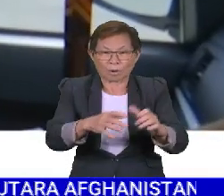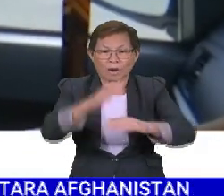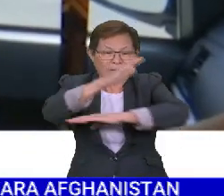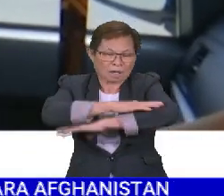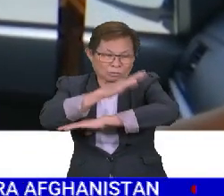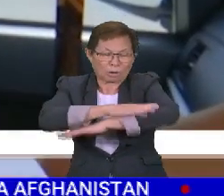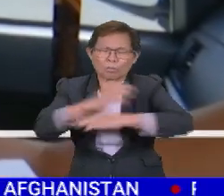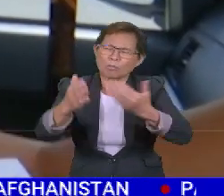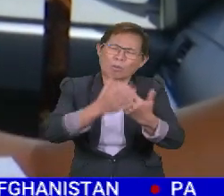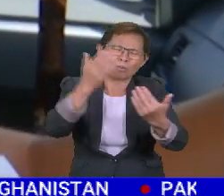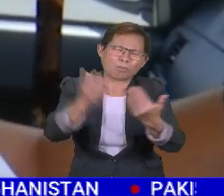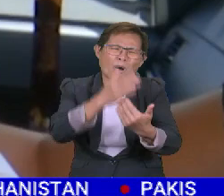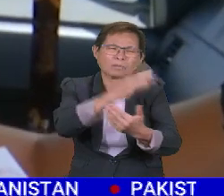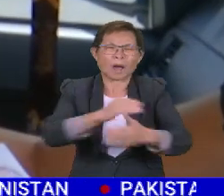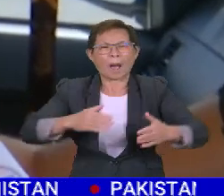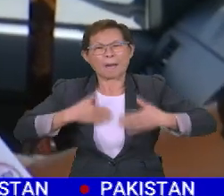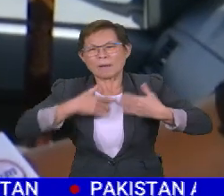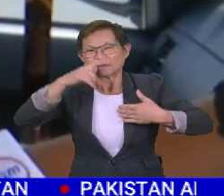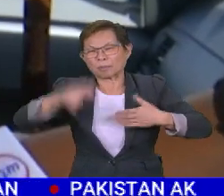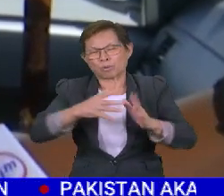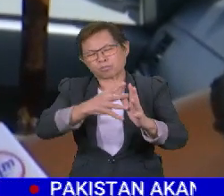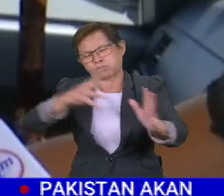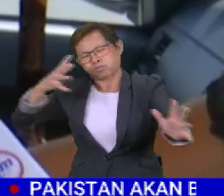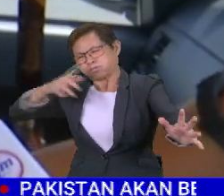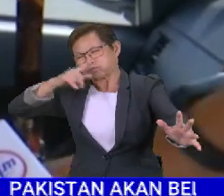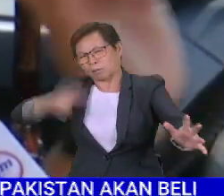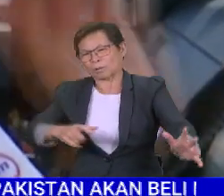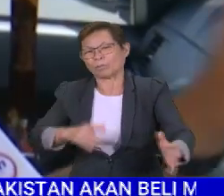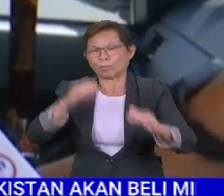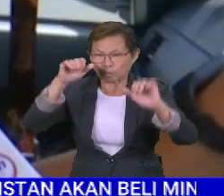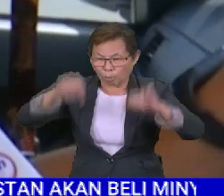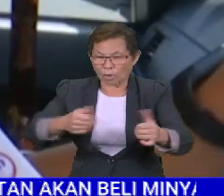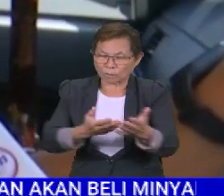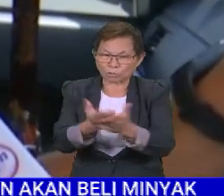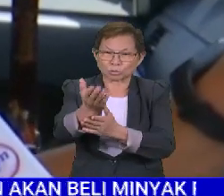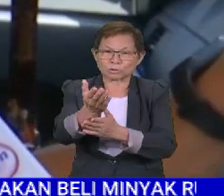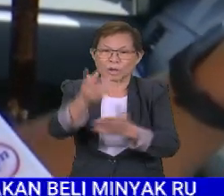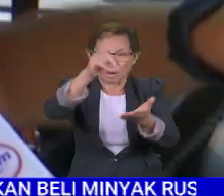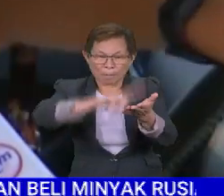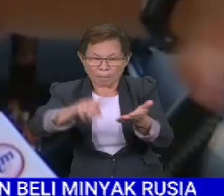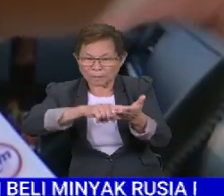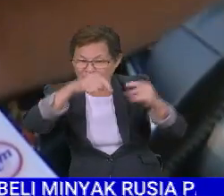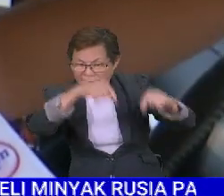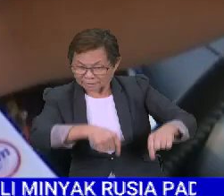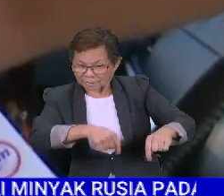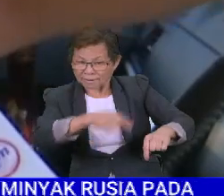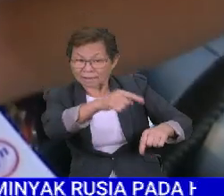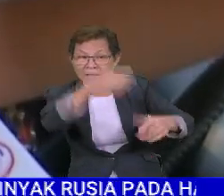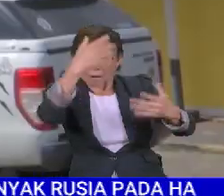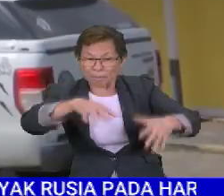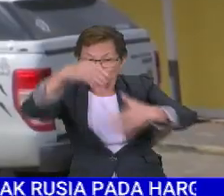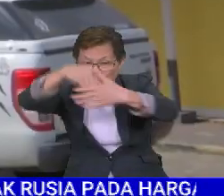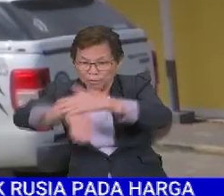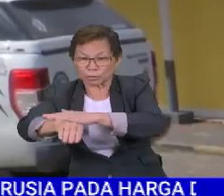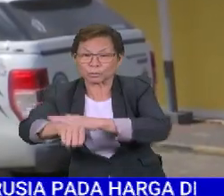sangat-sangat memudahkan, sangat-sangat menyenangkan. Tidak perlu lagi berbaris panjang lah. Jadi boleh terus bagi pemeriksaan sini dan terus masuk ferry.